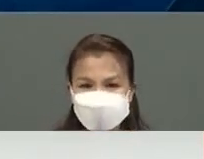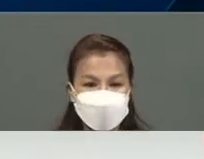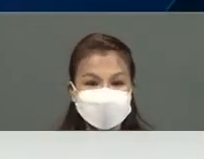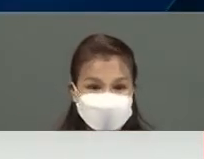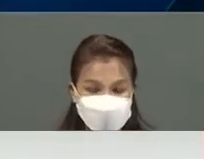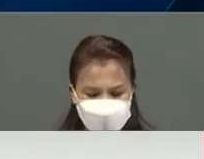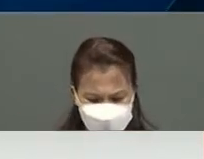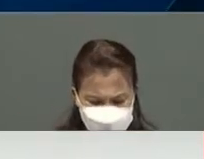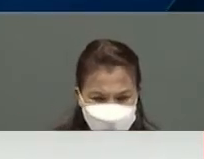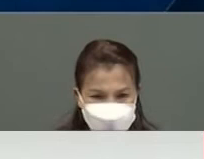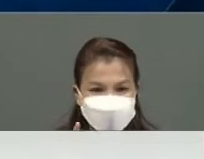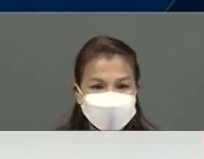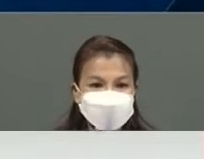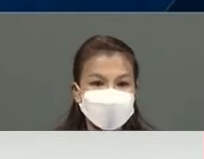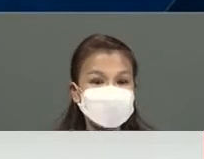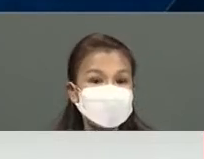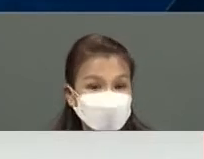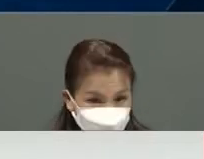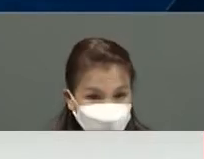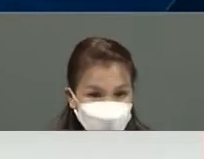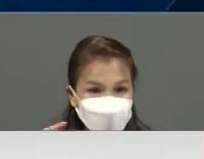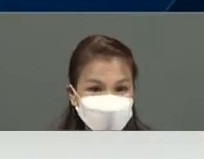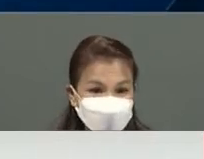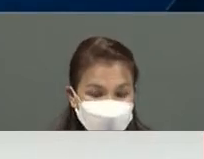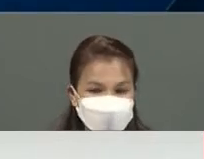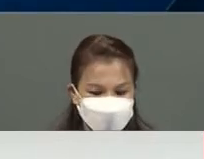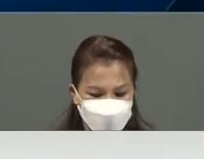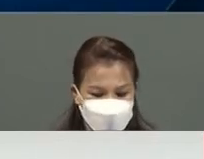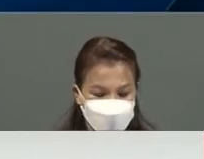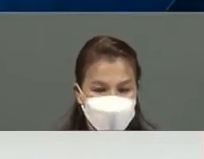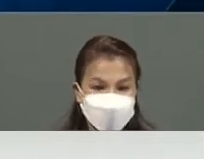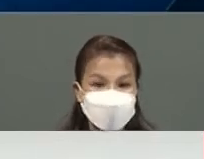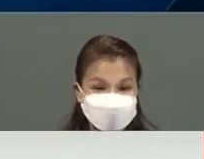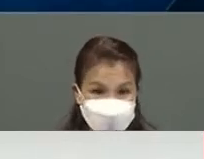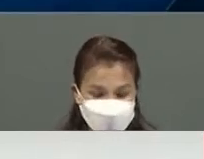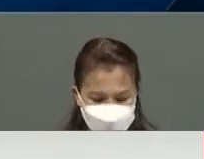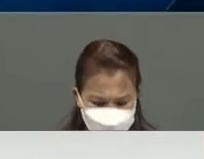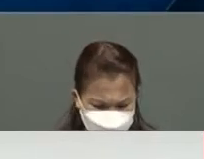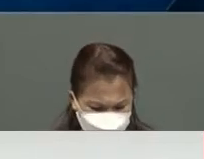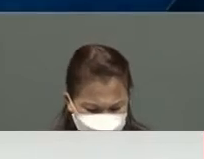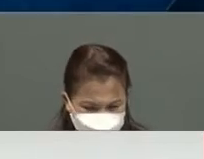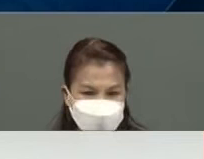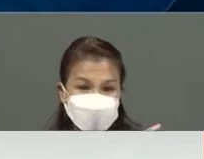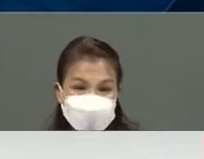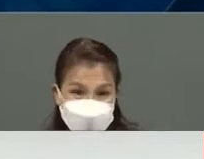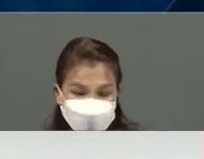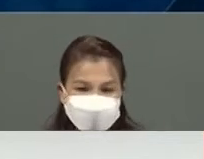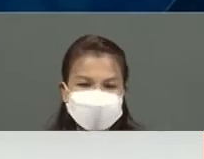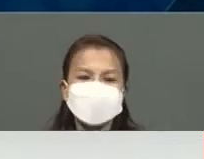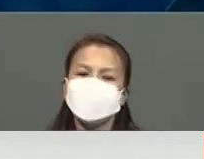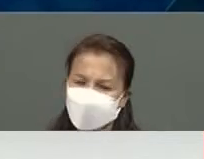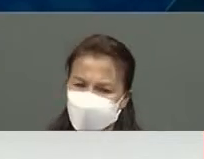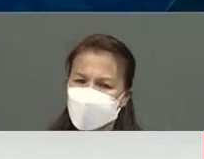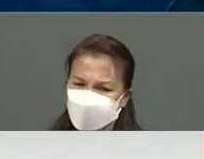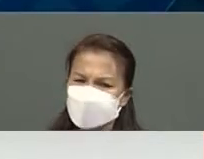หรือคิดเป็นประมาณครึ่งนึงอ่ะจากจำนวนผู้ป่วยหนักทั้งหมดที่ 433คนวันนี้ที่ประชุมสปก